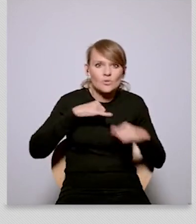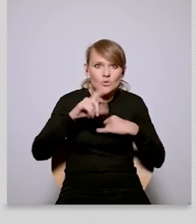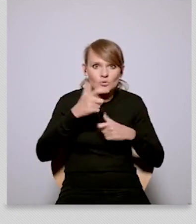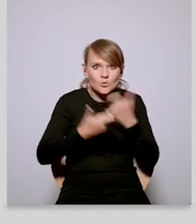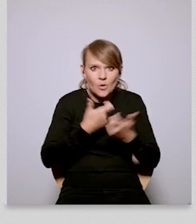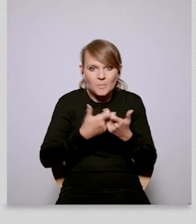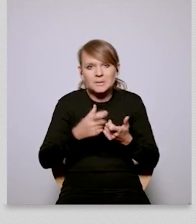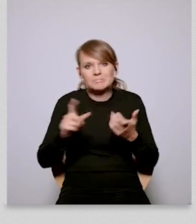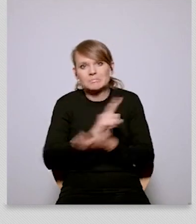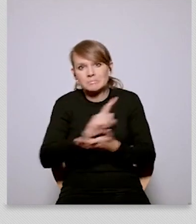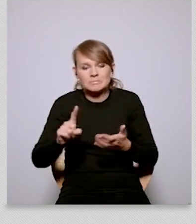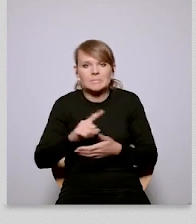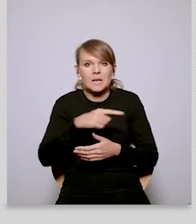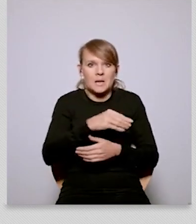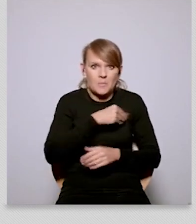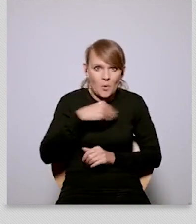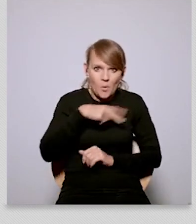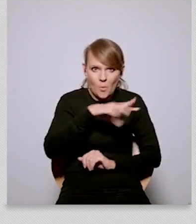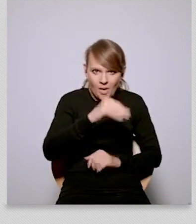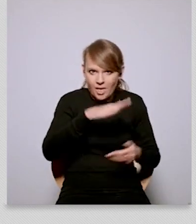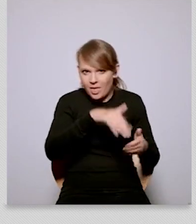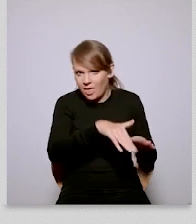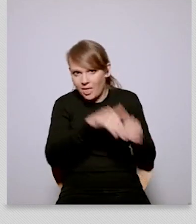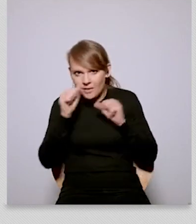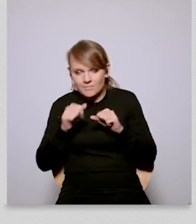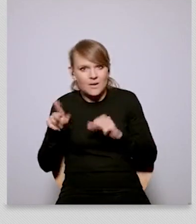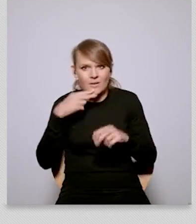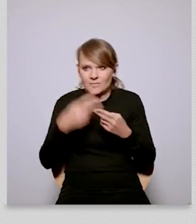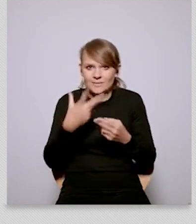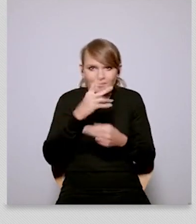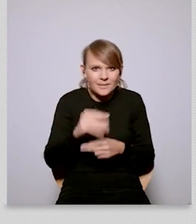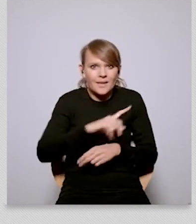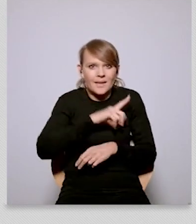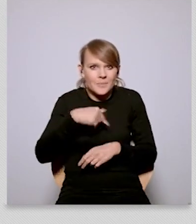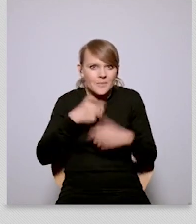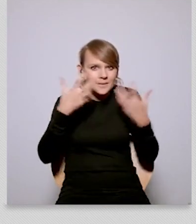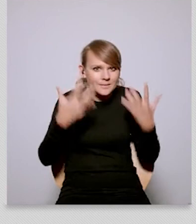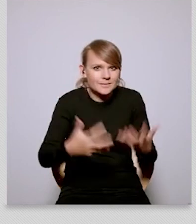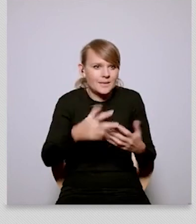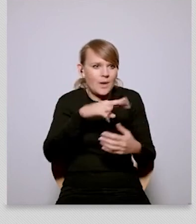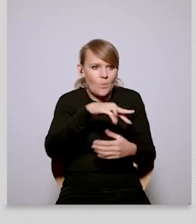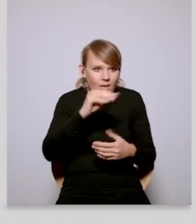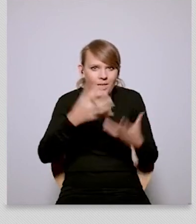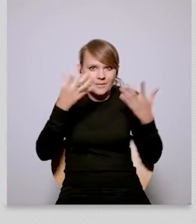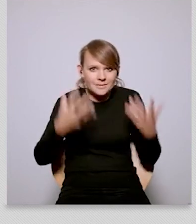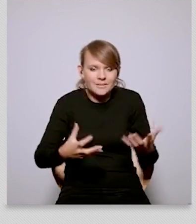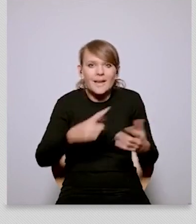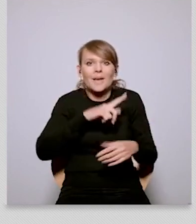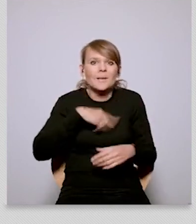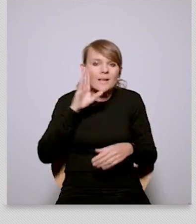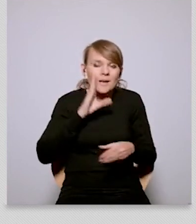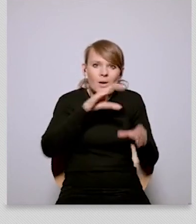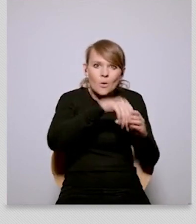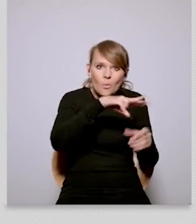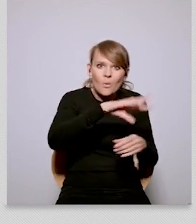wyjściem Polski z Unii Europejskiej odpowiedź jest ależ broń Boże przecież my jesteśmy najbardziej proeuropejscy no tylko chcemy w ramach Unii prawda